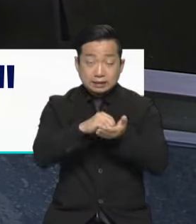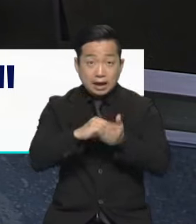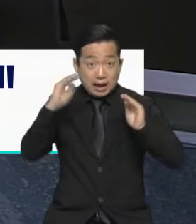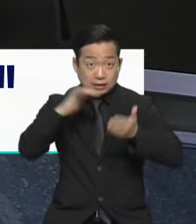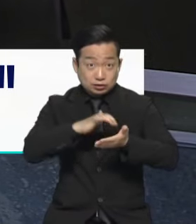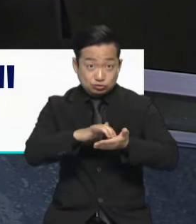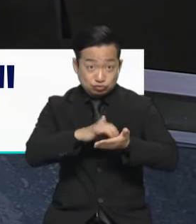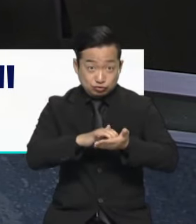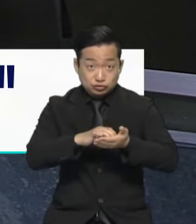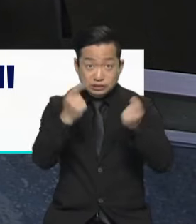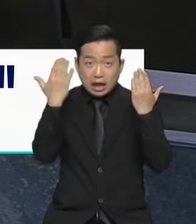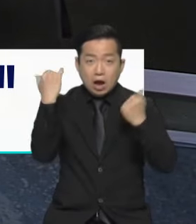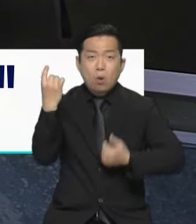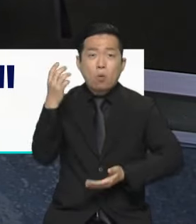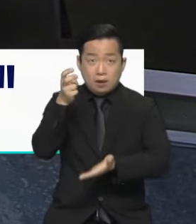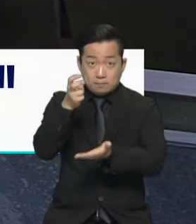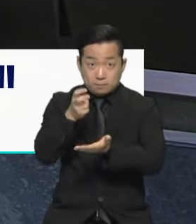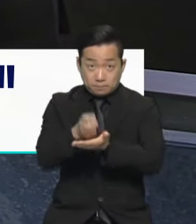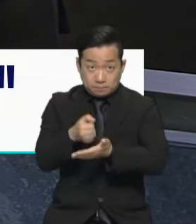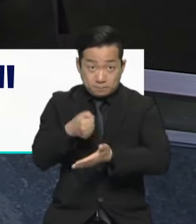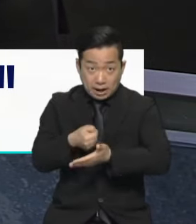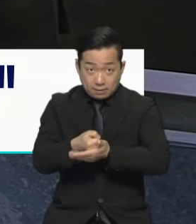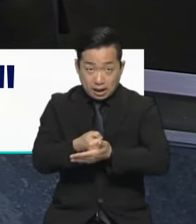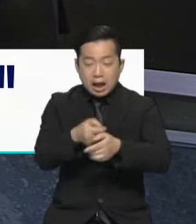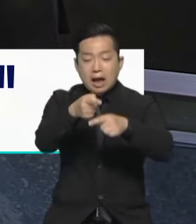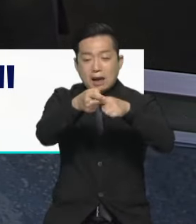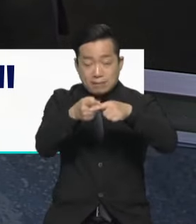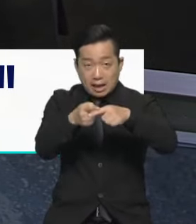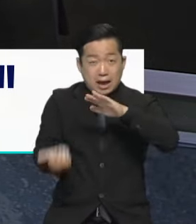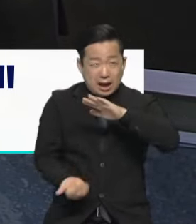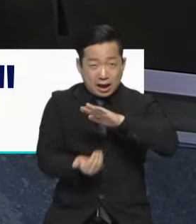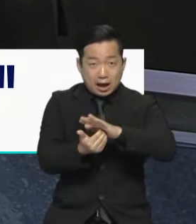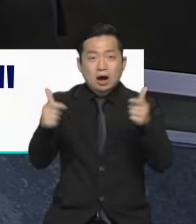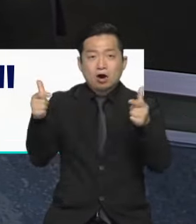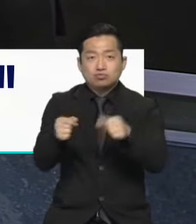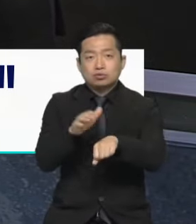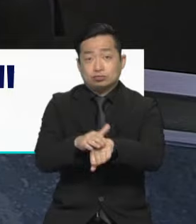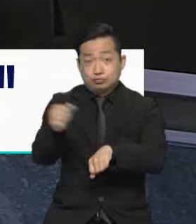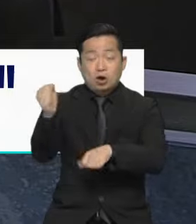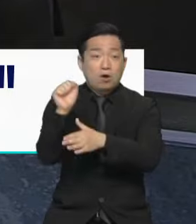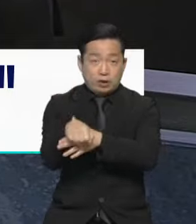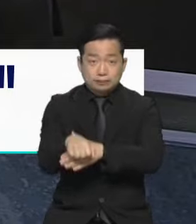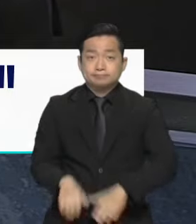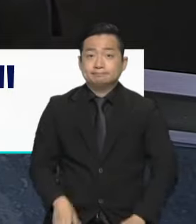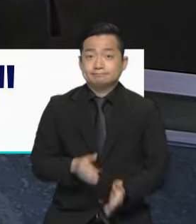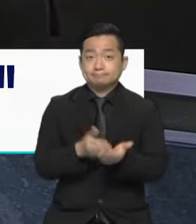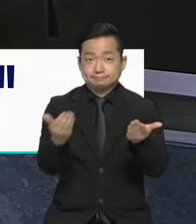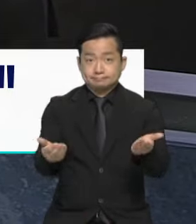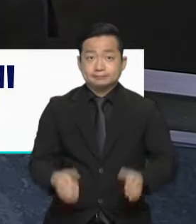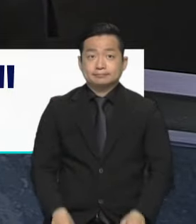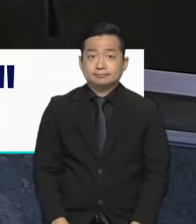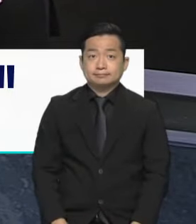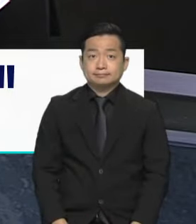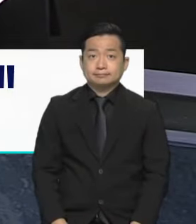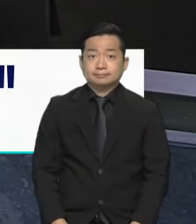규모를 대학의 원래 정원의 최대 절반까지 줄일 수 있도록 한 겁니다. 먼저 박재현